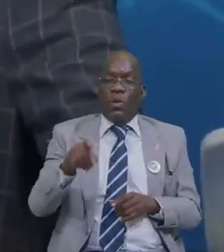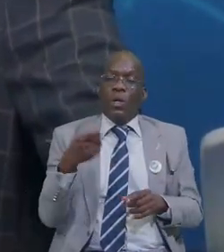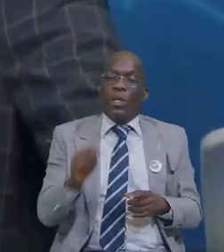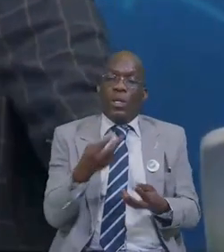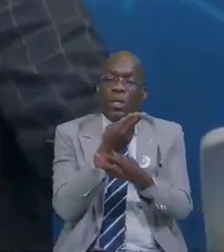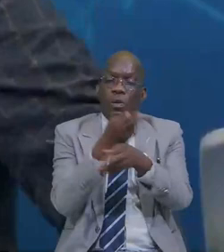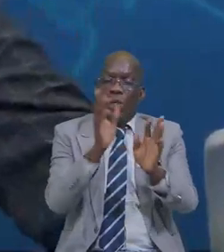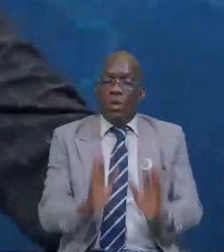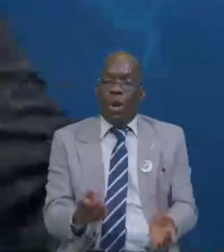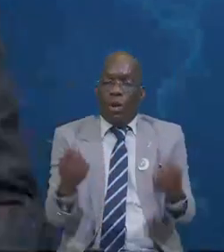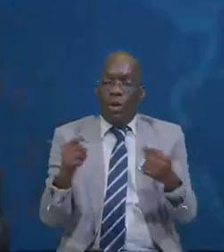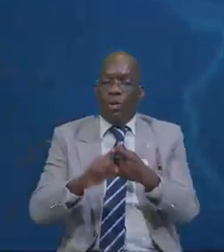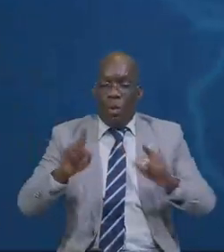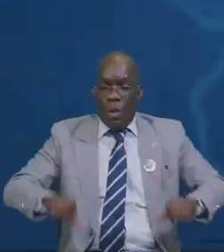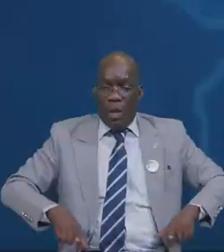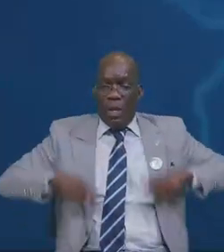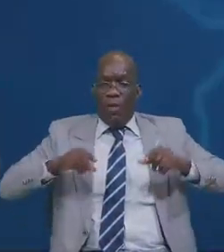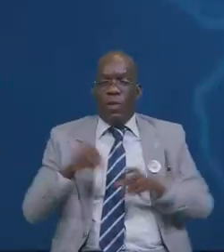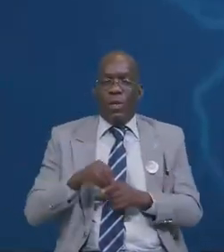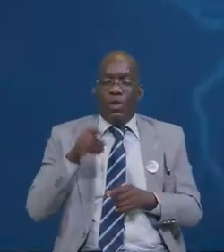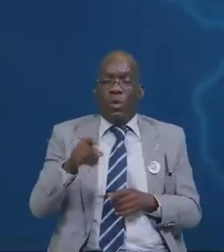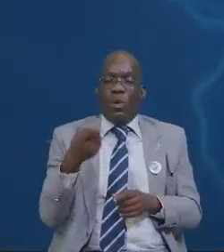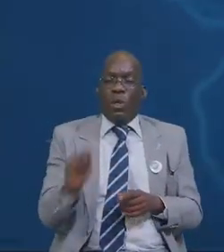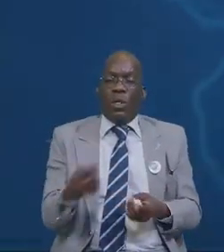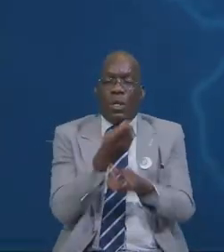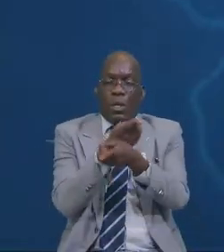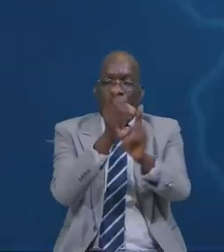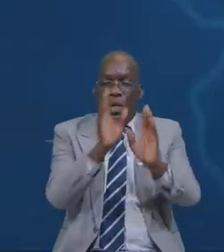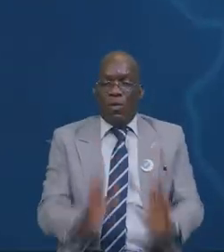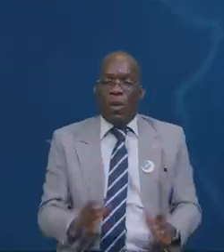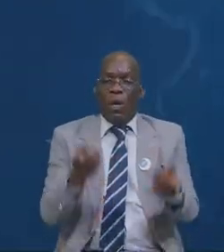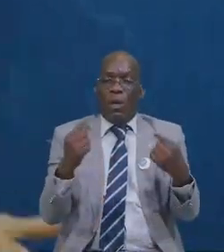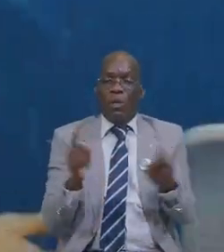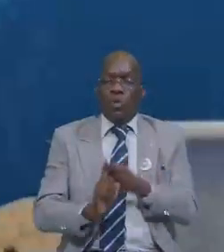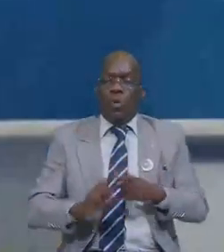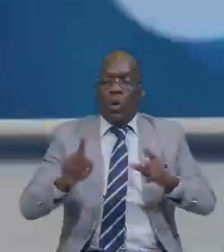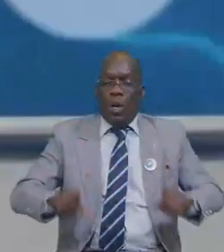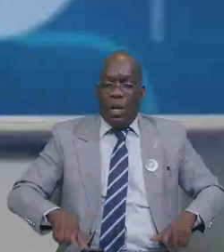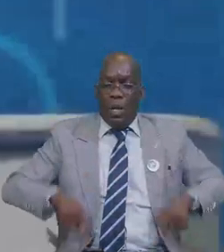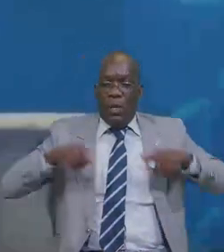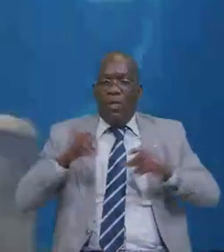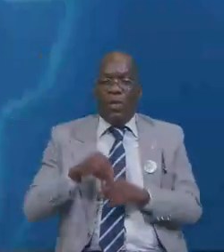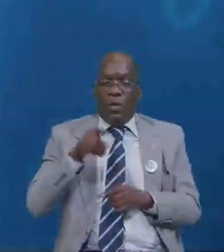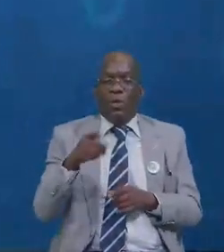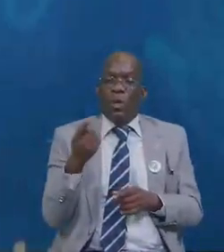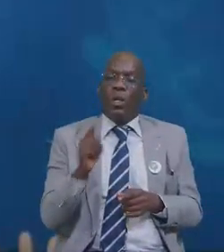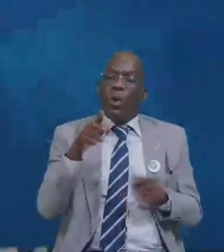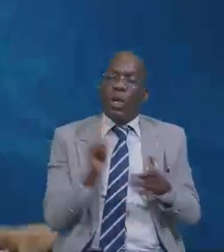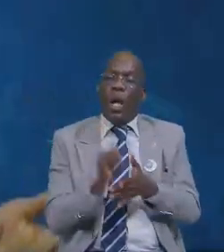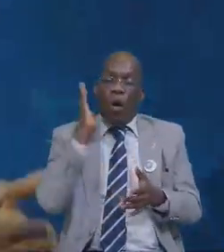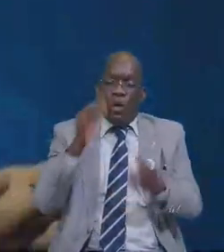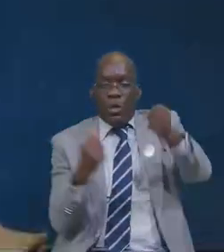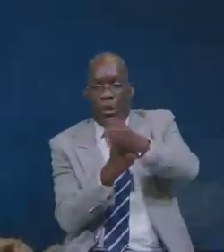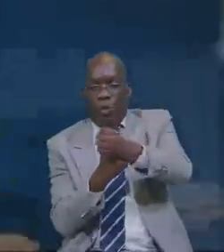Rédempteur vient demeurer en vous. Le libérateur vient demeurer en vous. Celui qui